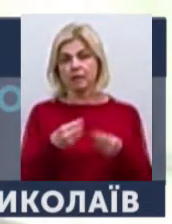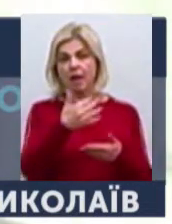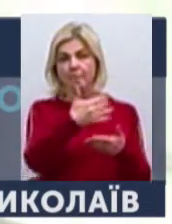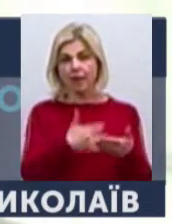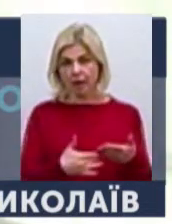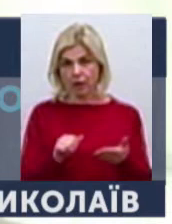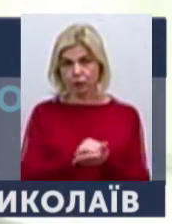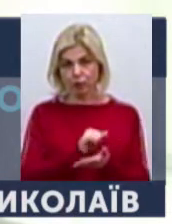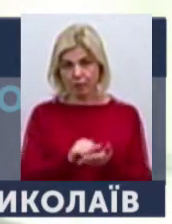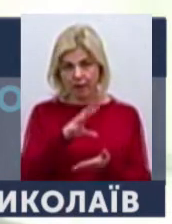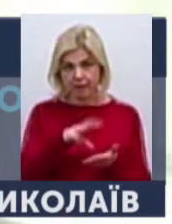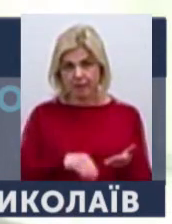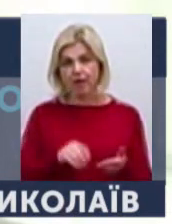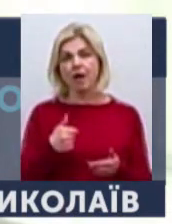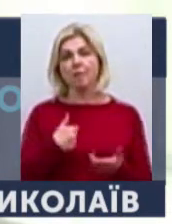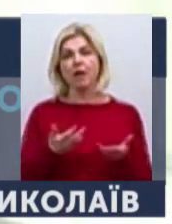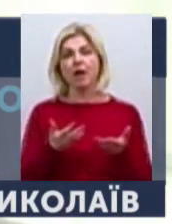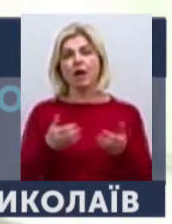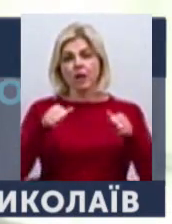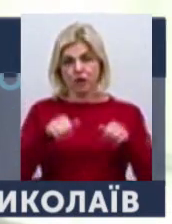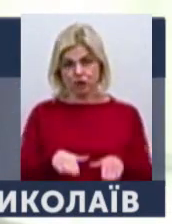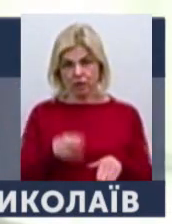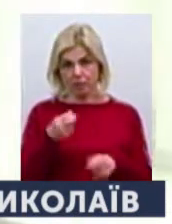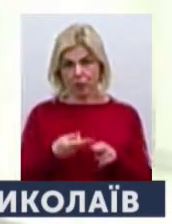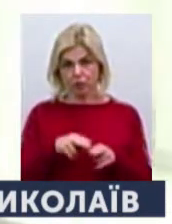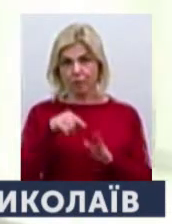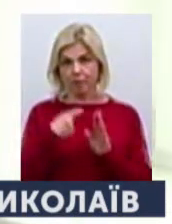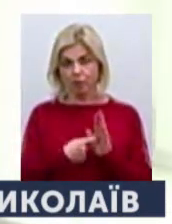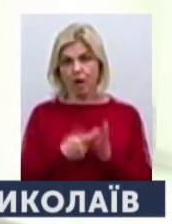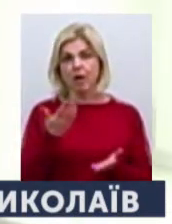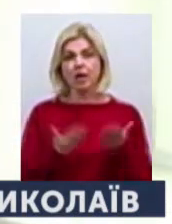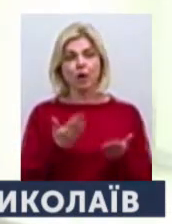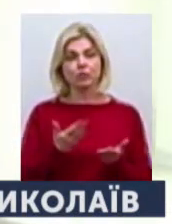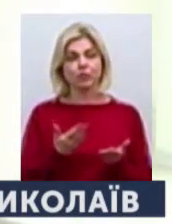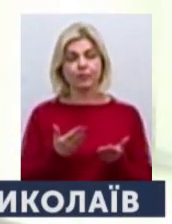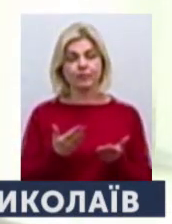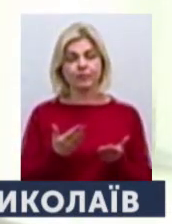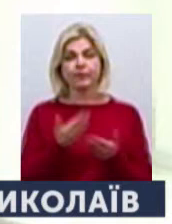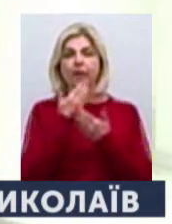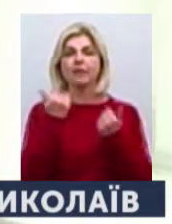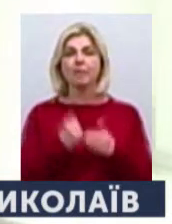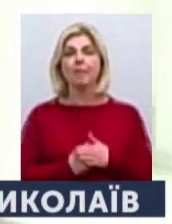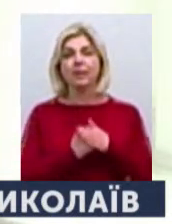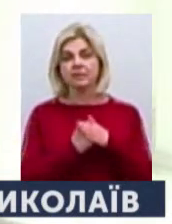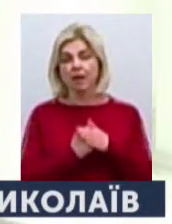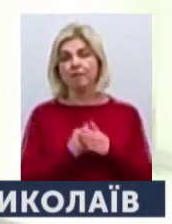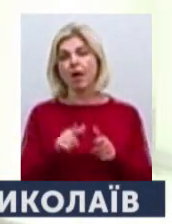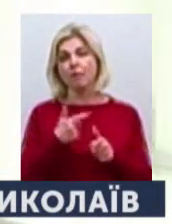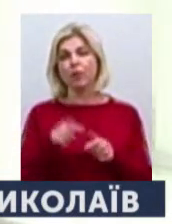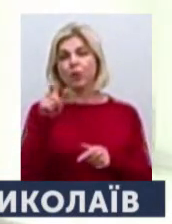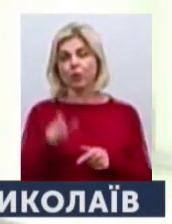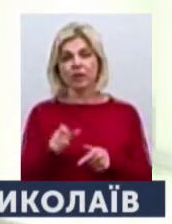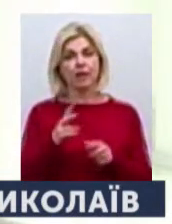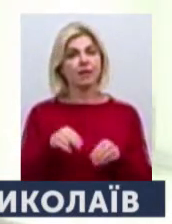документів, тобто ми приймаємо по цьому рішення. Якщо я дивлюсь, що нема підстав, або людина не дає